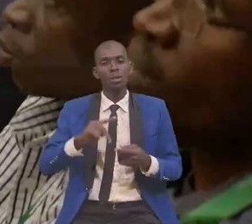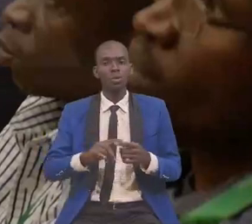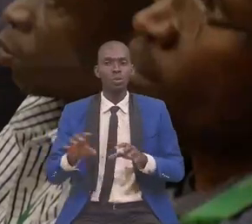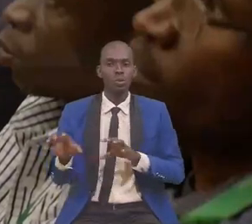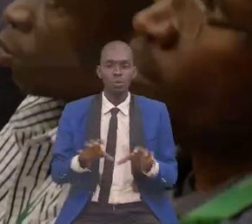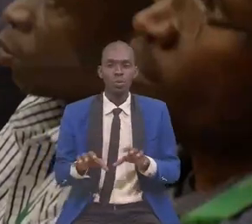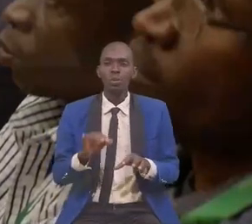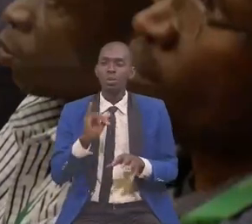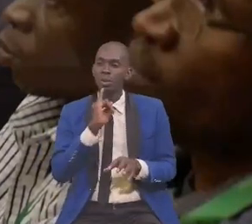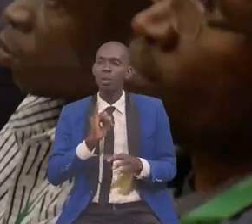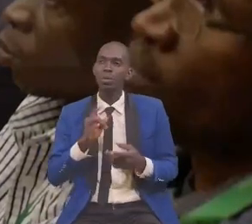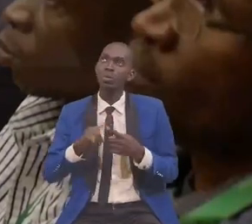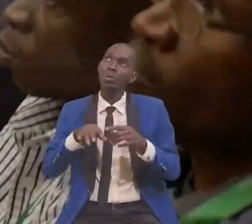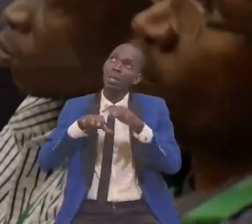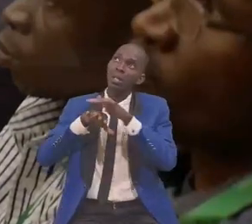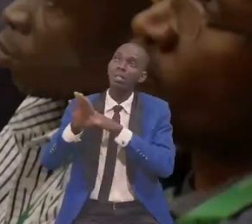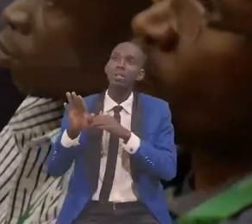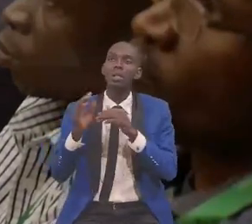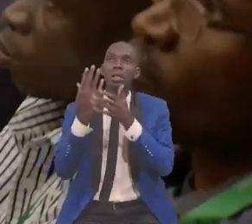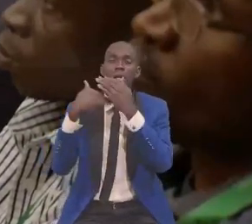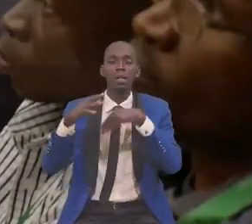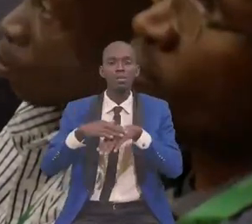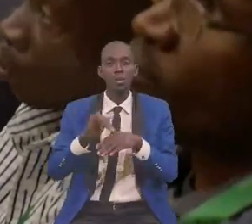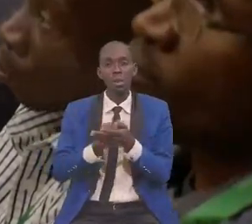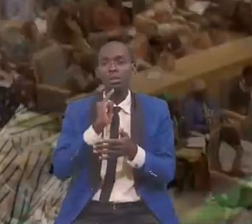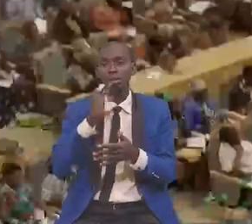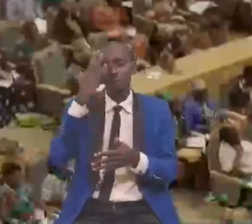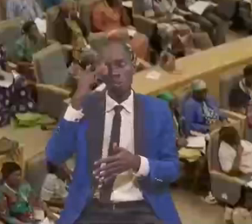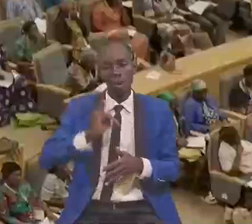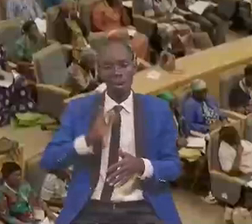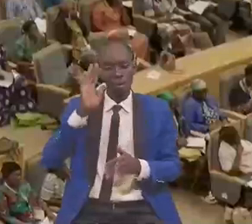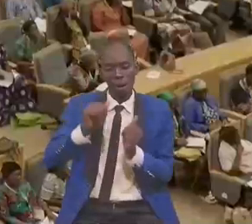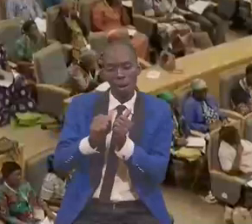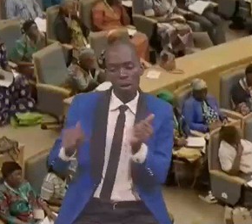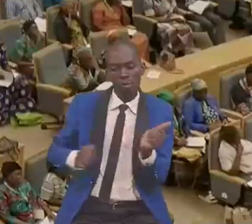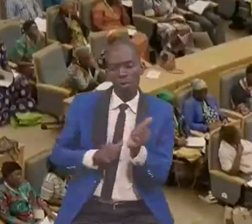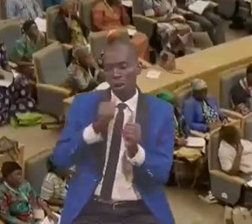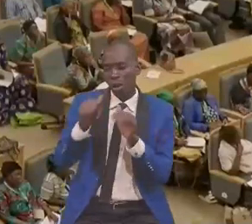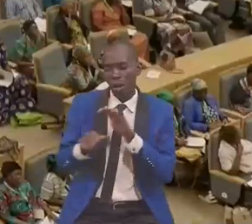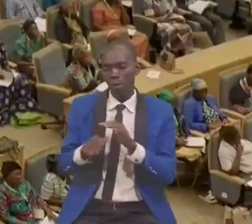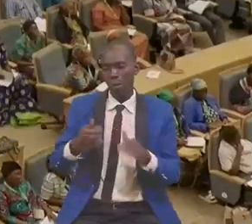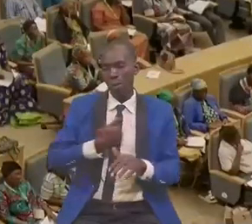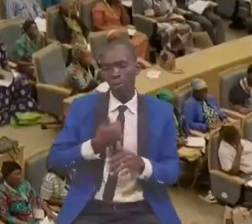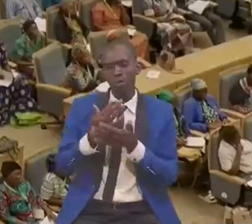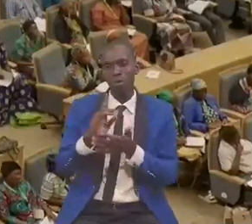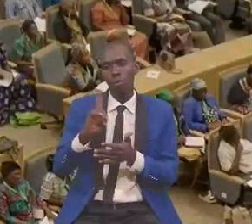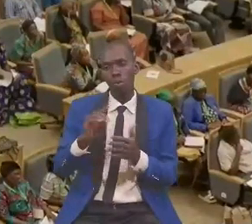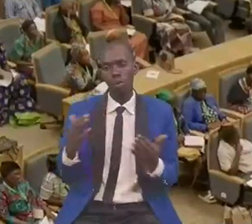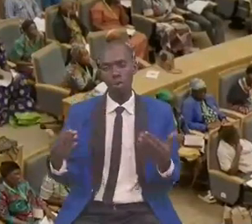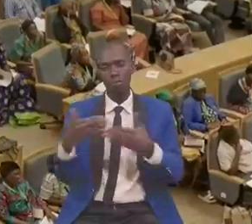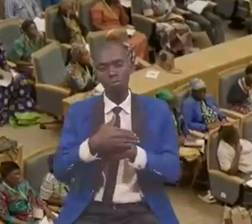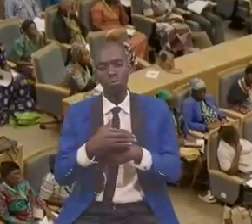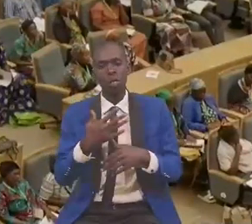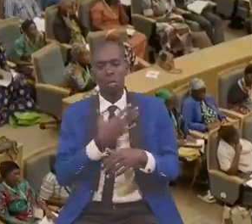faut que j'aille m'enfermer quelque part. Je ne verrai pas le mal, je ne vais pas écouter le mal, je ne serai pas influencé par le